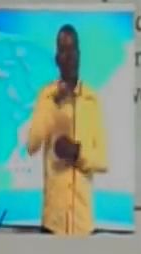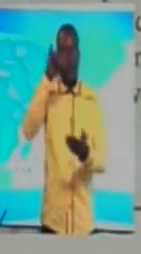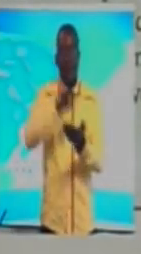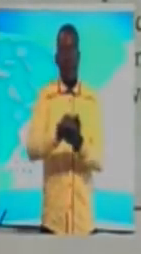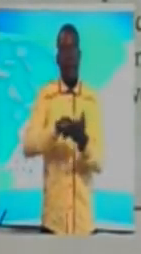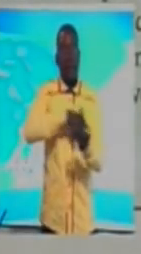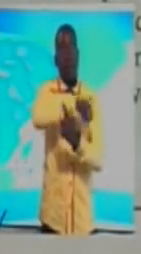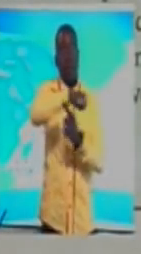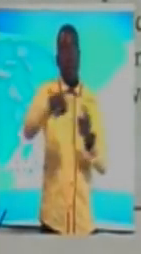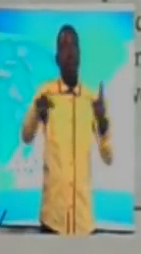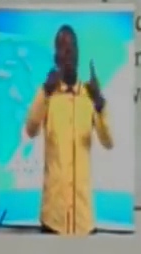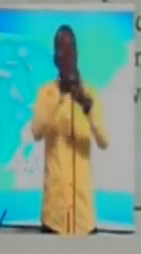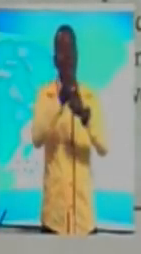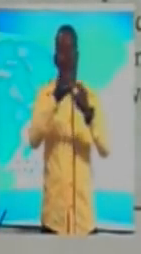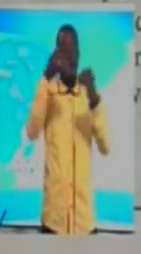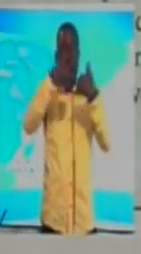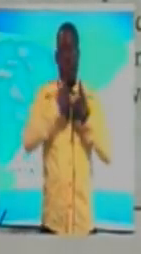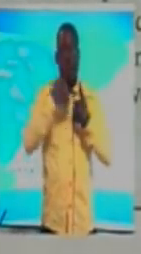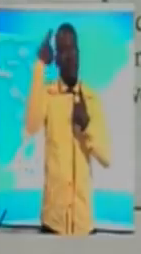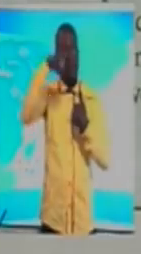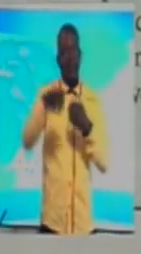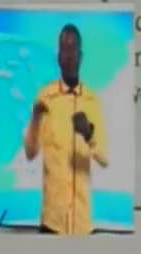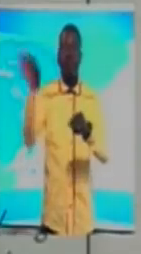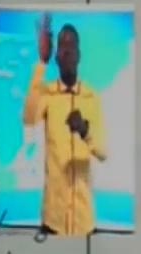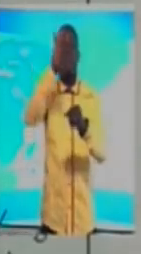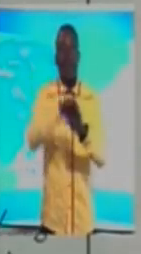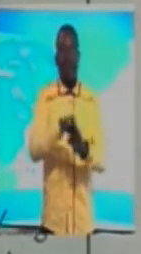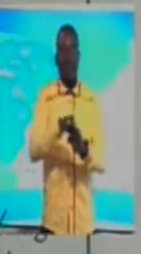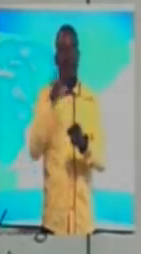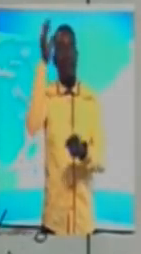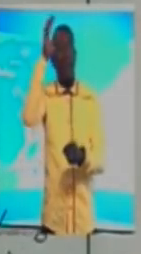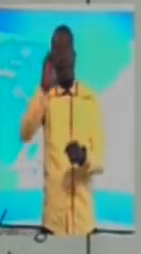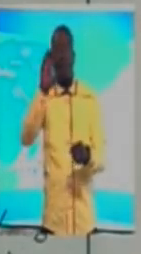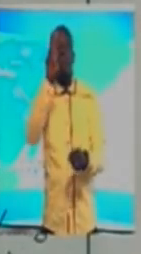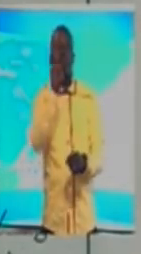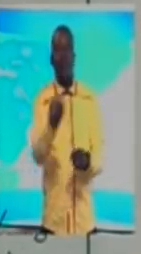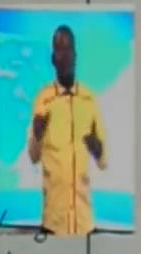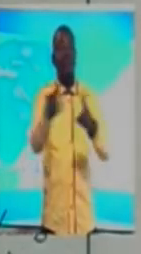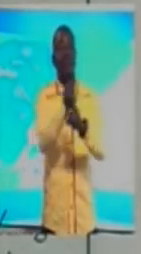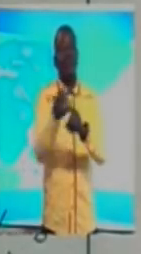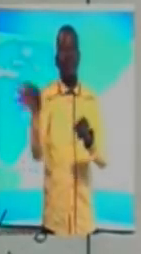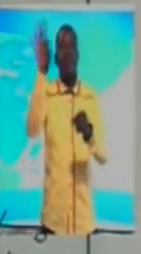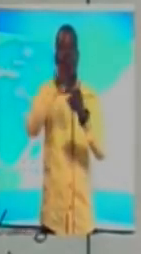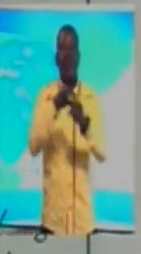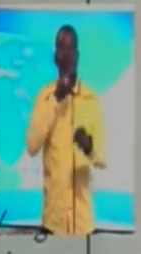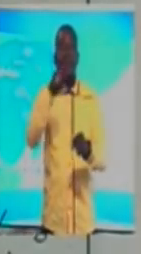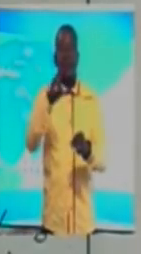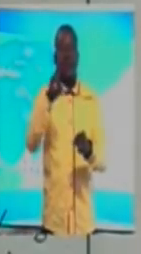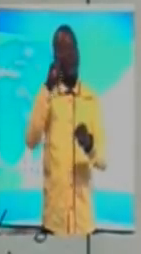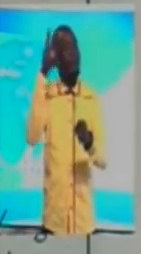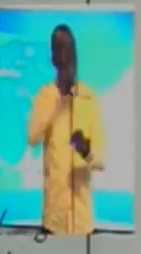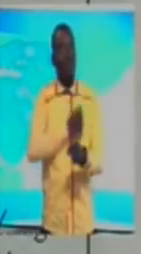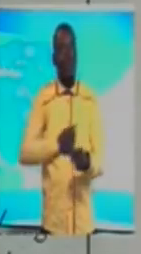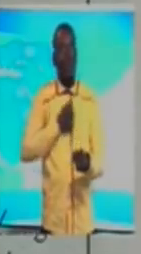sa tenue, il doit avoir élection, se convainc l'éditorialiste. Car la non-tenue des élections pour le Burkina serait dommageable et